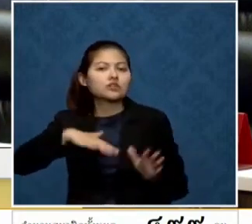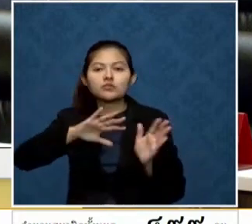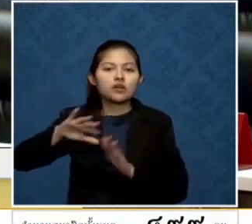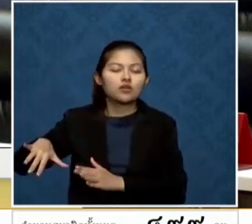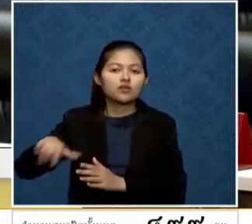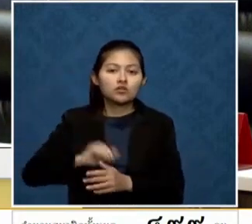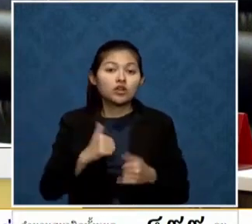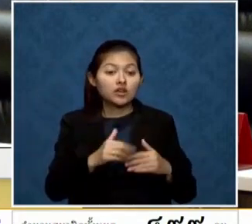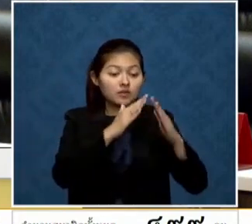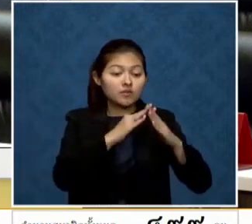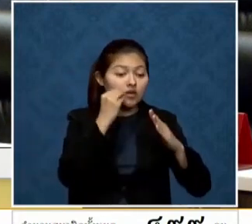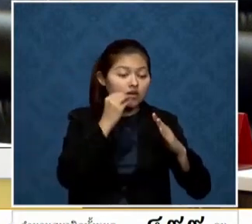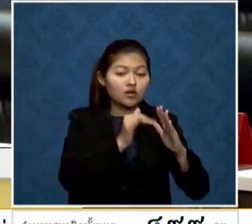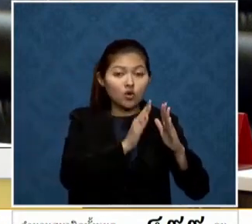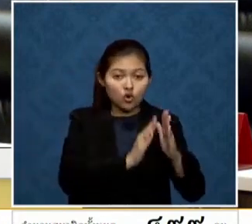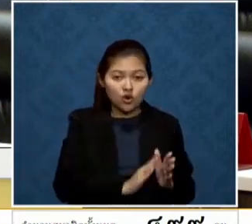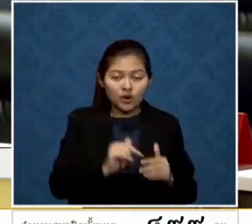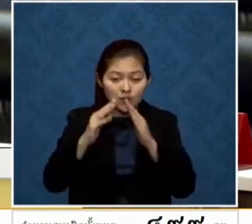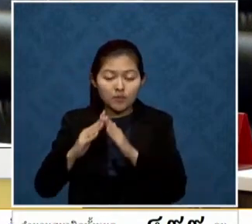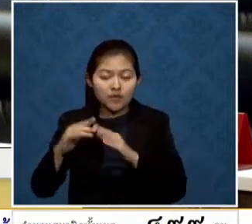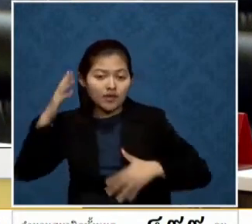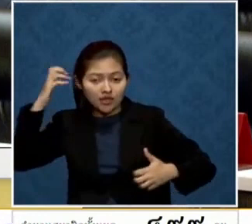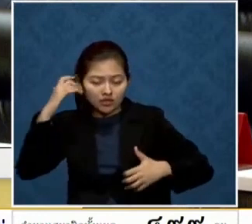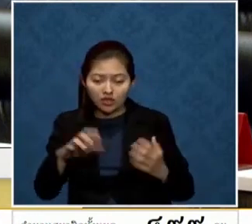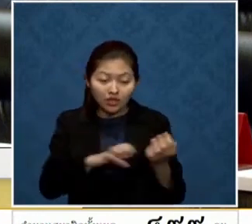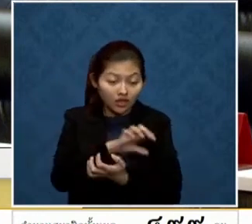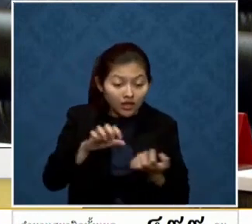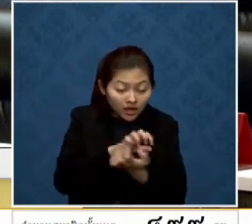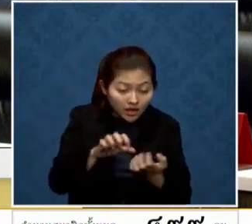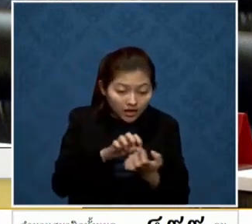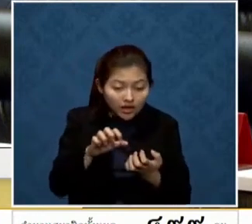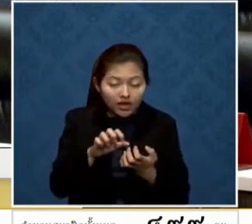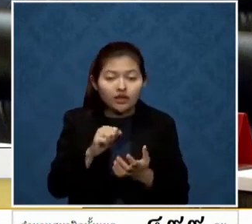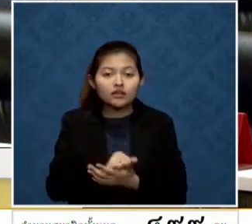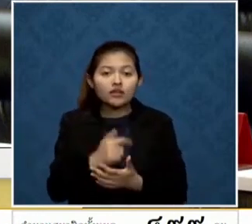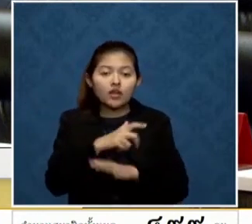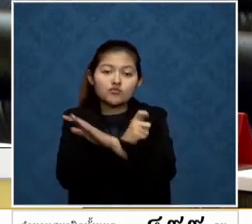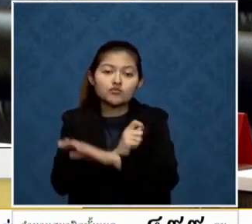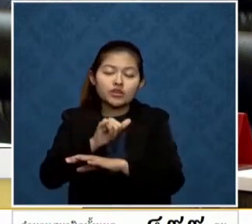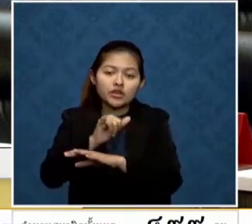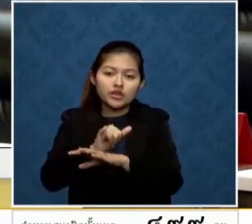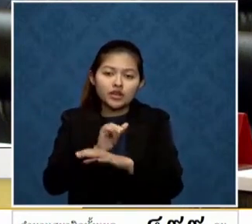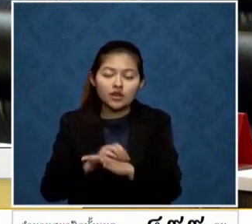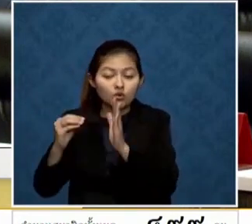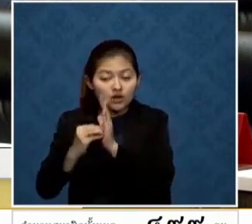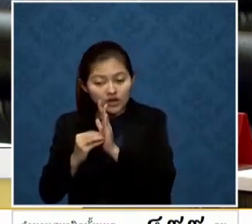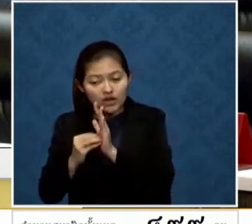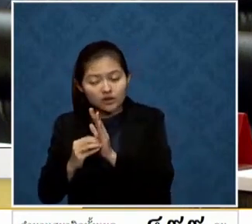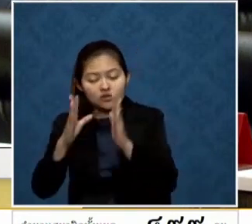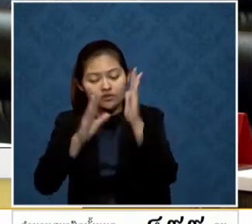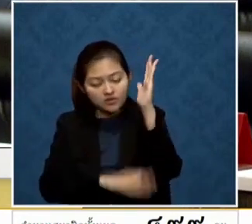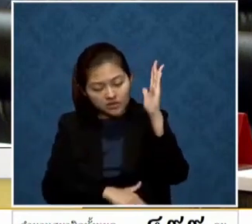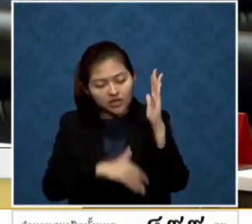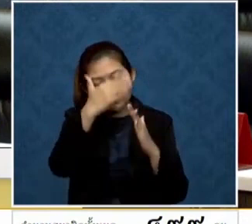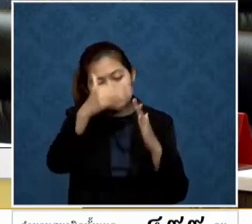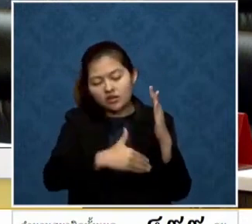นะครับบ้านคนกับบ้านลิงเนี่ยมันแยกกันไม่ออกนะท่าประธานจะไปอยุธยาจะอยู่กรุงเทพฯหรือจะไปทางภาคใต้หรือ